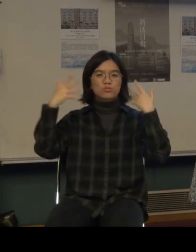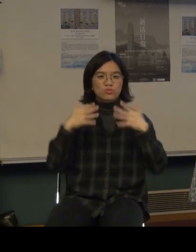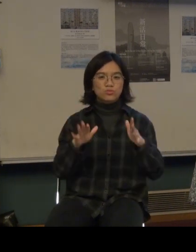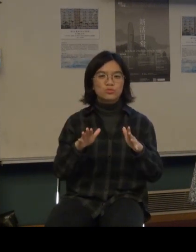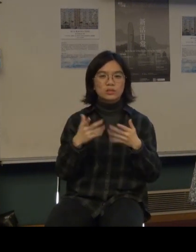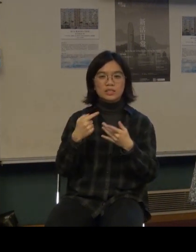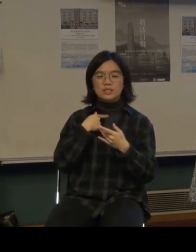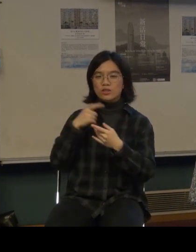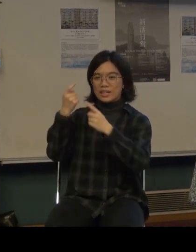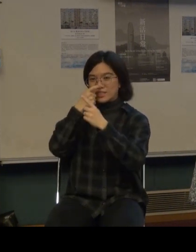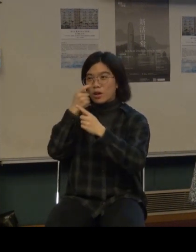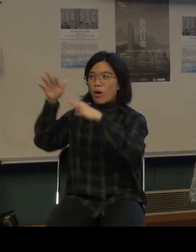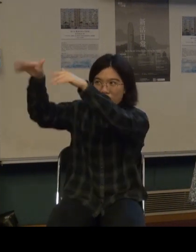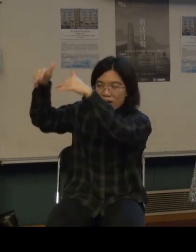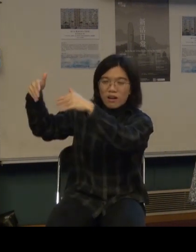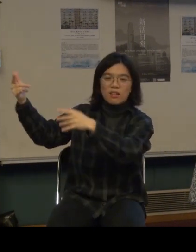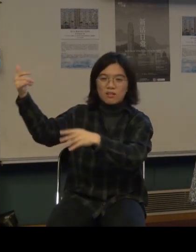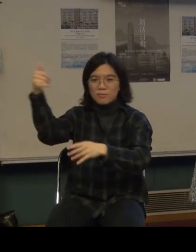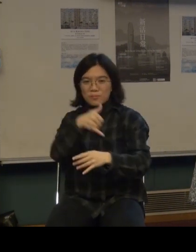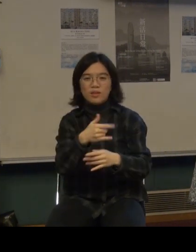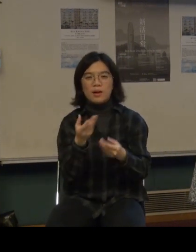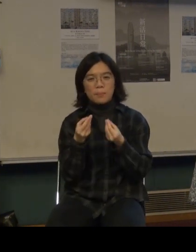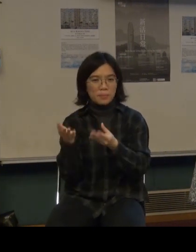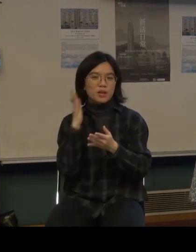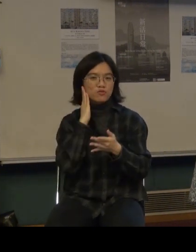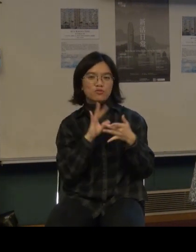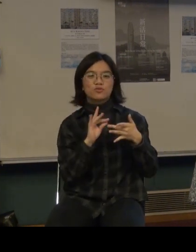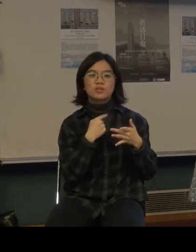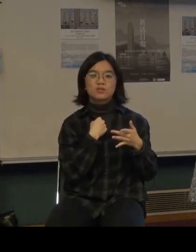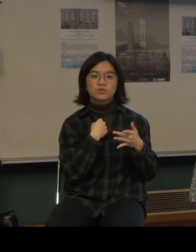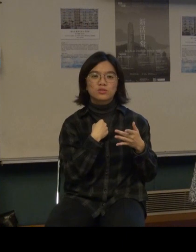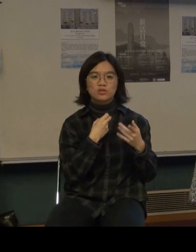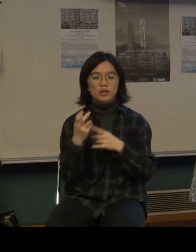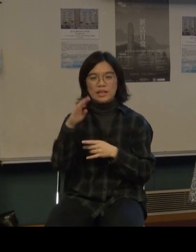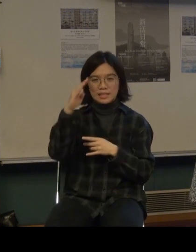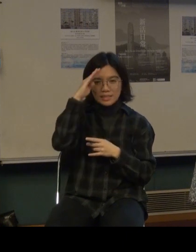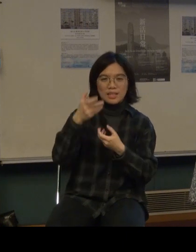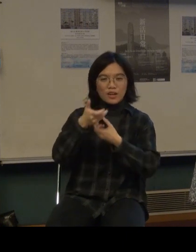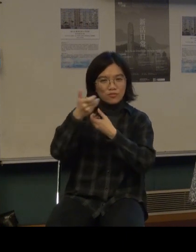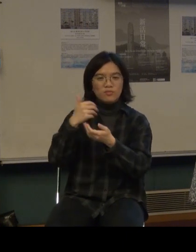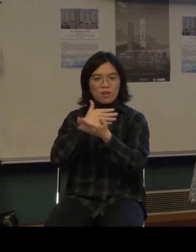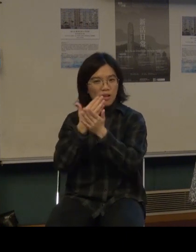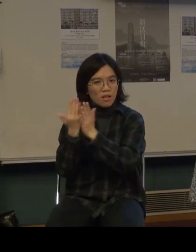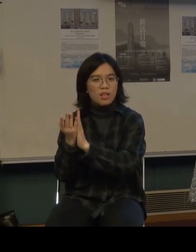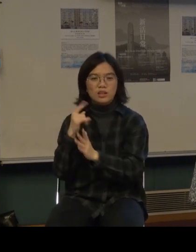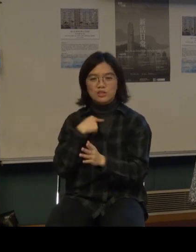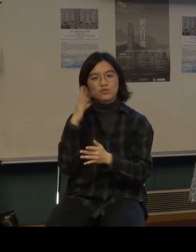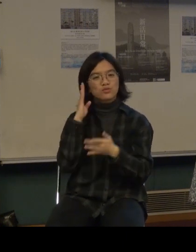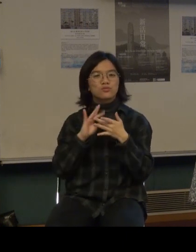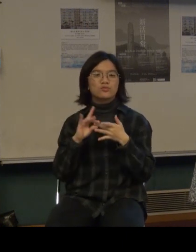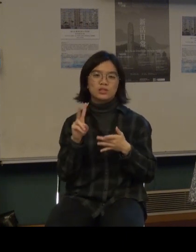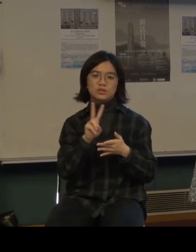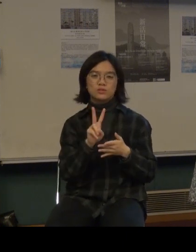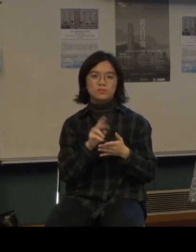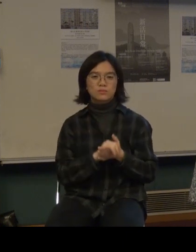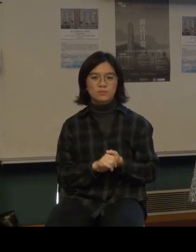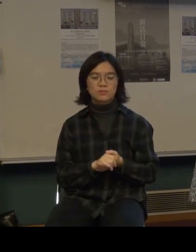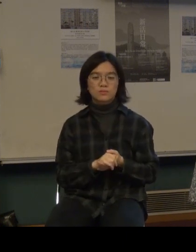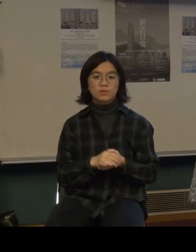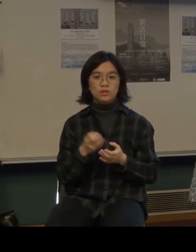又要提供宿舍俾佢哋啦。紀律部隊亦都要宿舍啦。另外亦都要維持社會嘅秩序嘅時候咧，我哋需要好多警